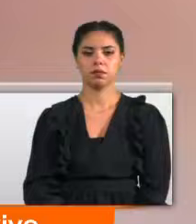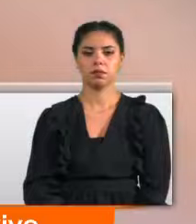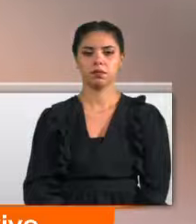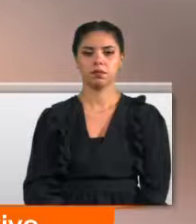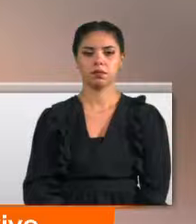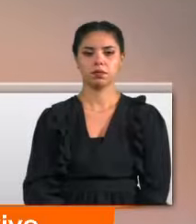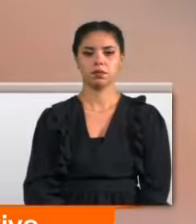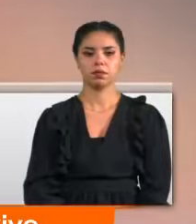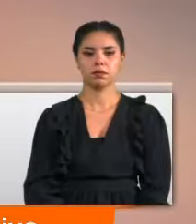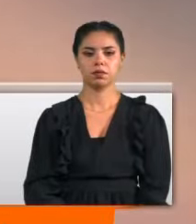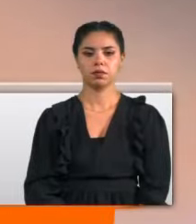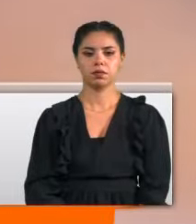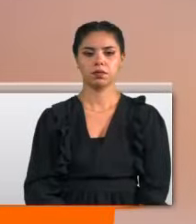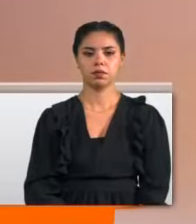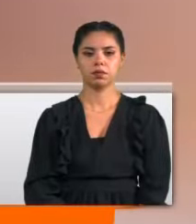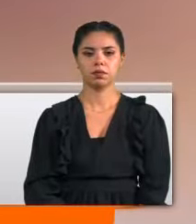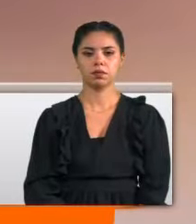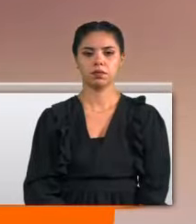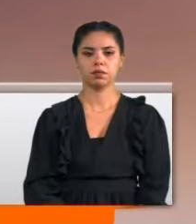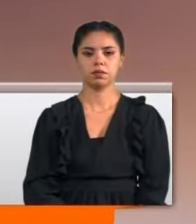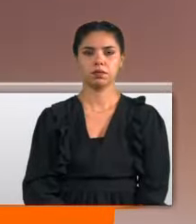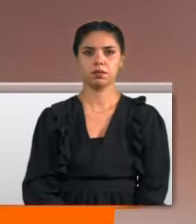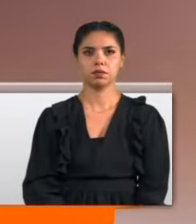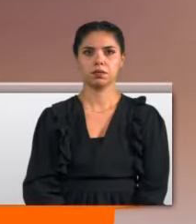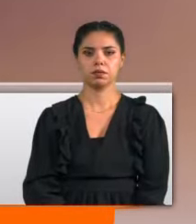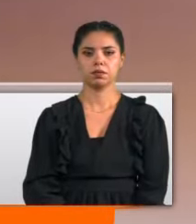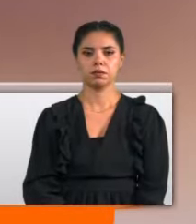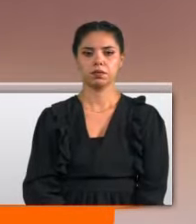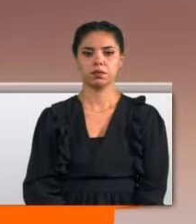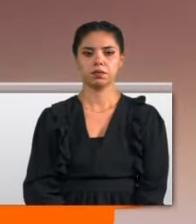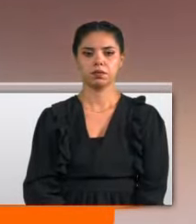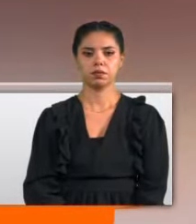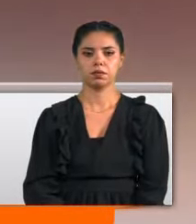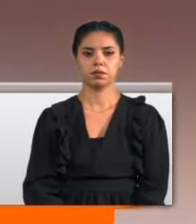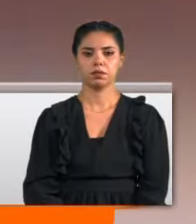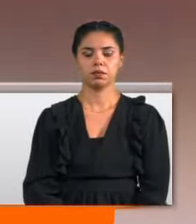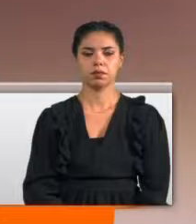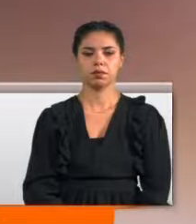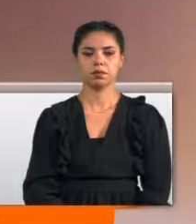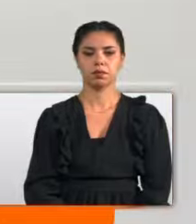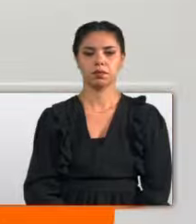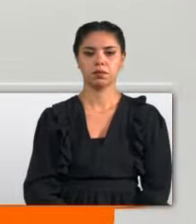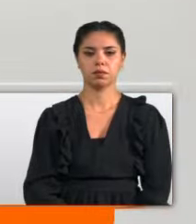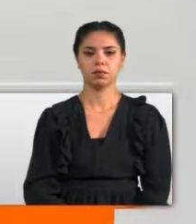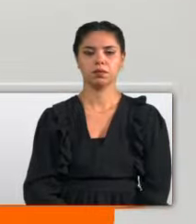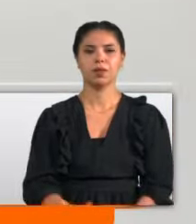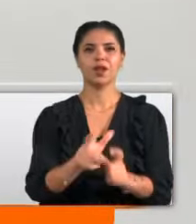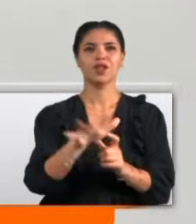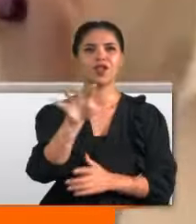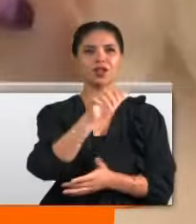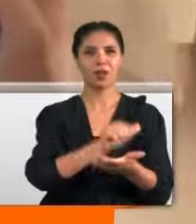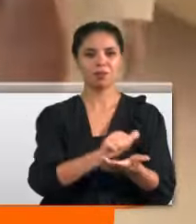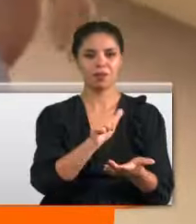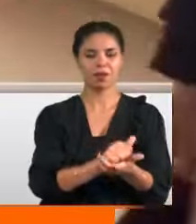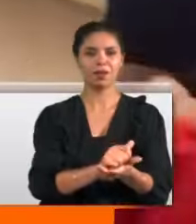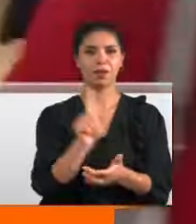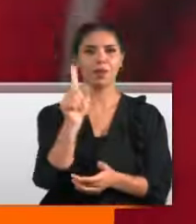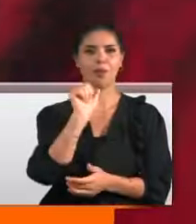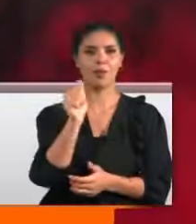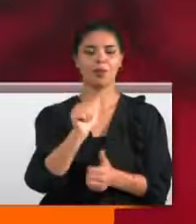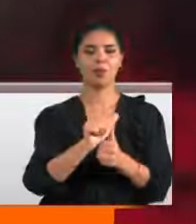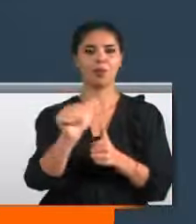Yani hani şu telefon asla uzak. Telefon yasak diyorsunuz. Evet, yasak. Sosyal medyadan sadece 10